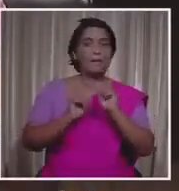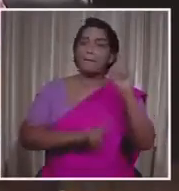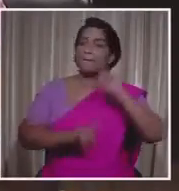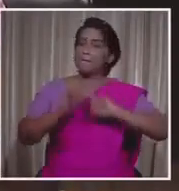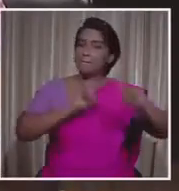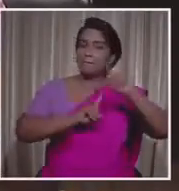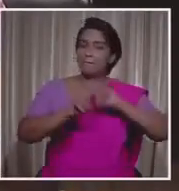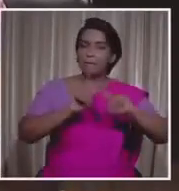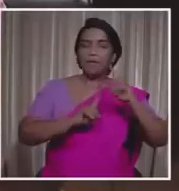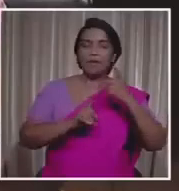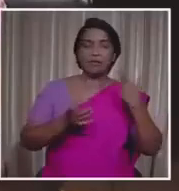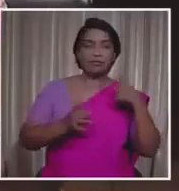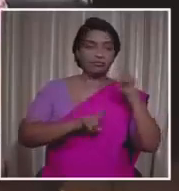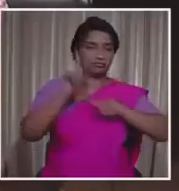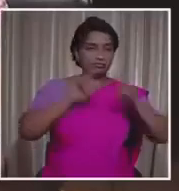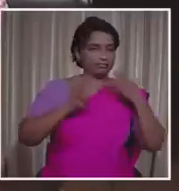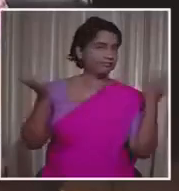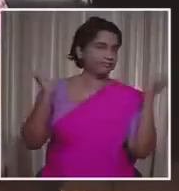පාර්ලිමේන්තුවේ රැස්වීමක් කැඳවීම